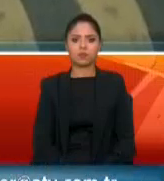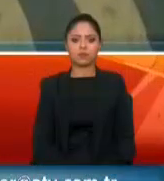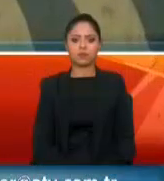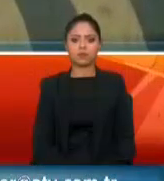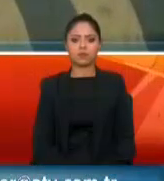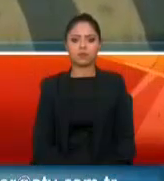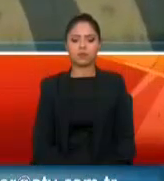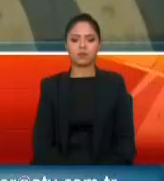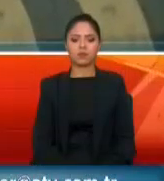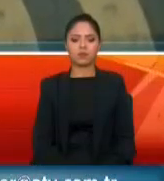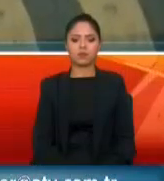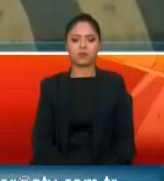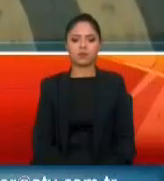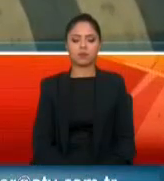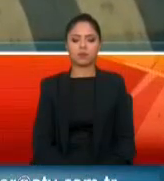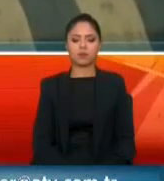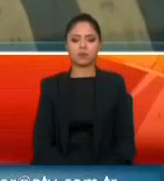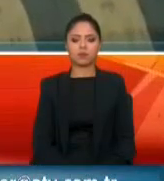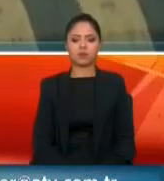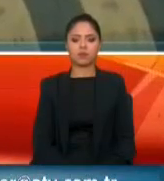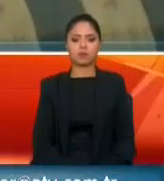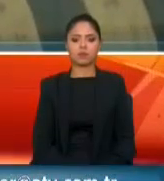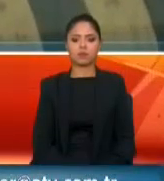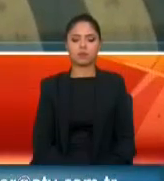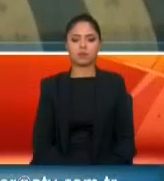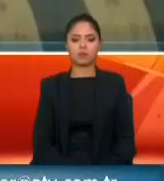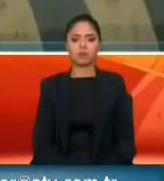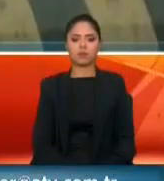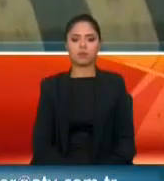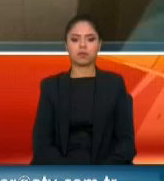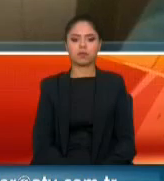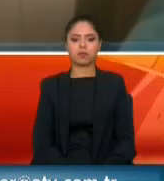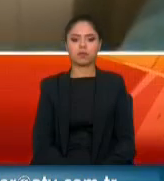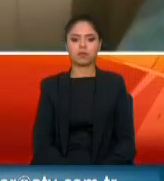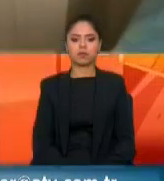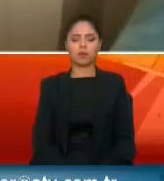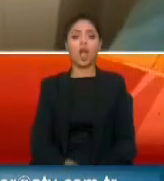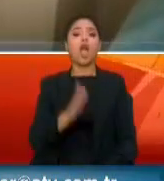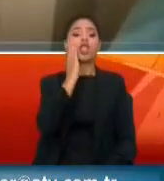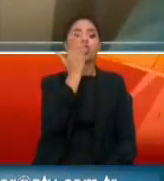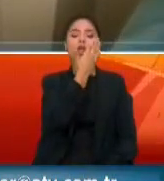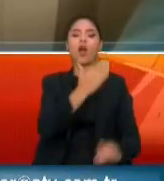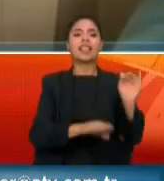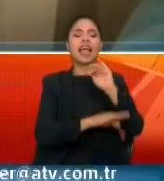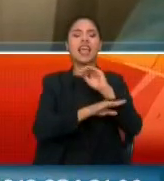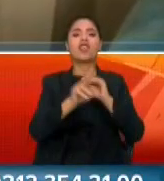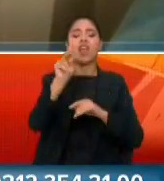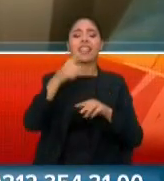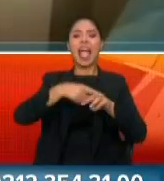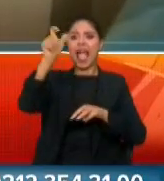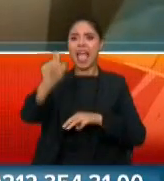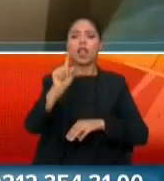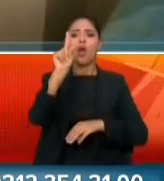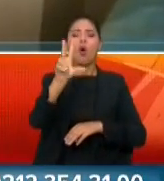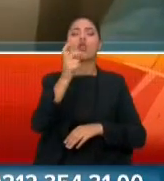Gülmeyen adam, ağlamayan adam bu şekilde bir anılmaya başladı. Tokat'ta yaşayan Engin Akkaya 13 yıl önce